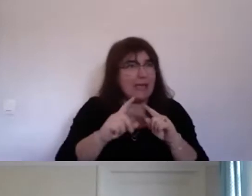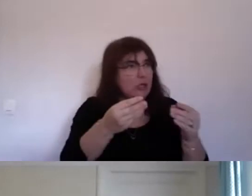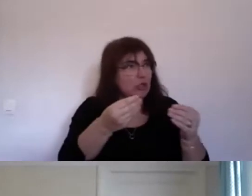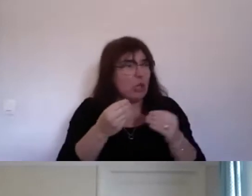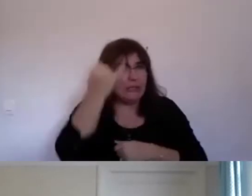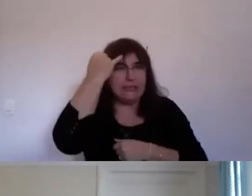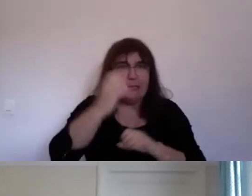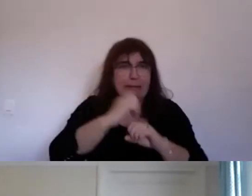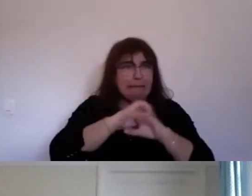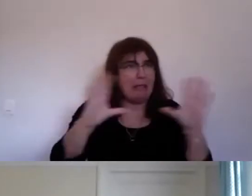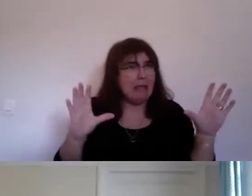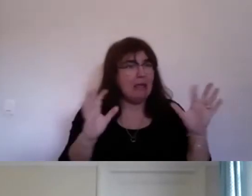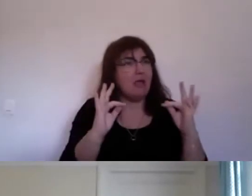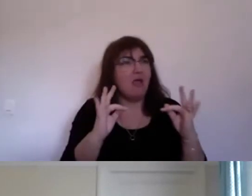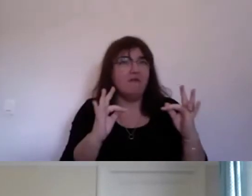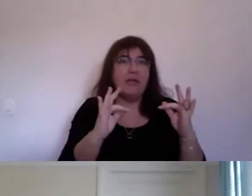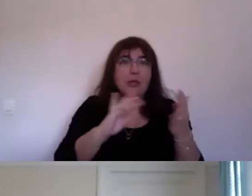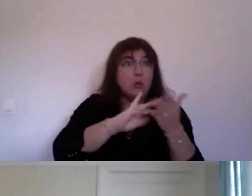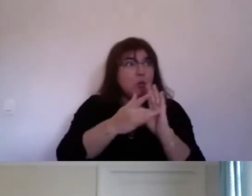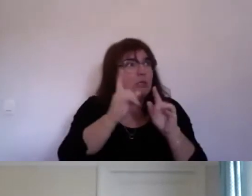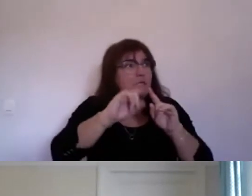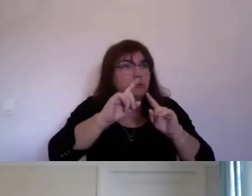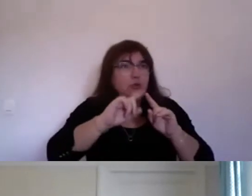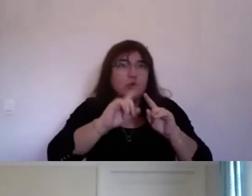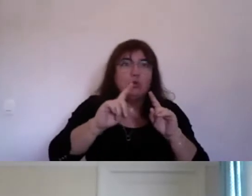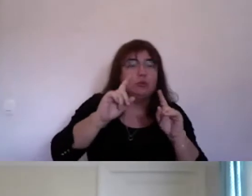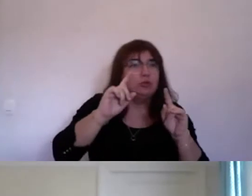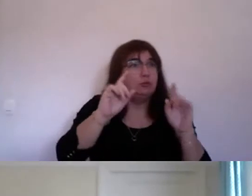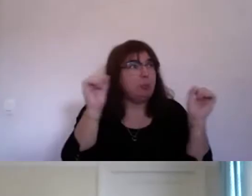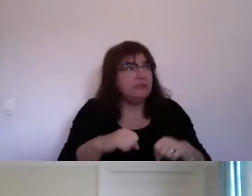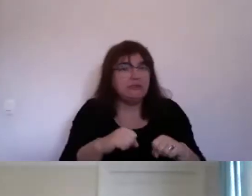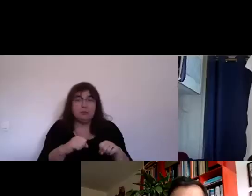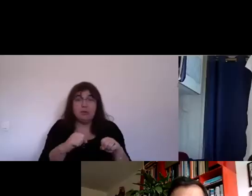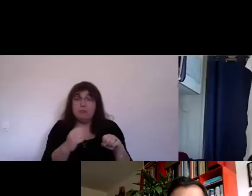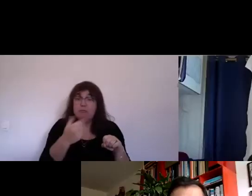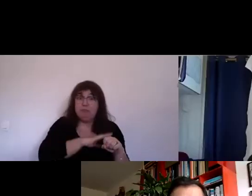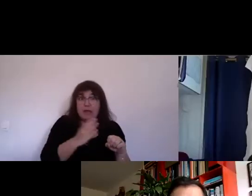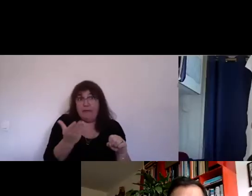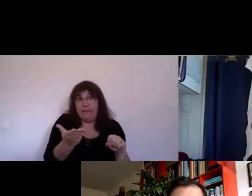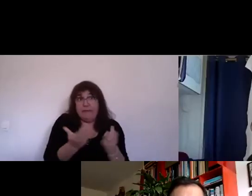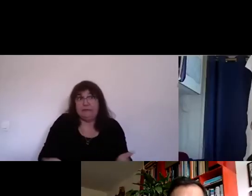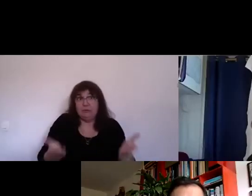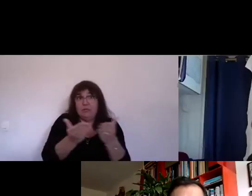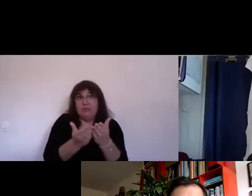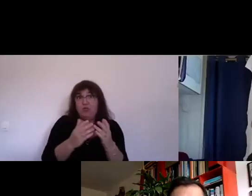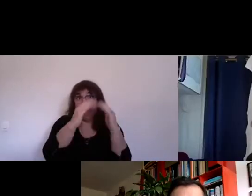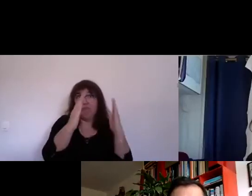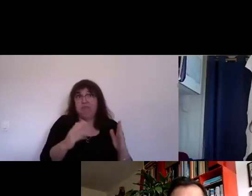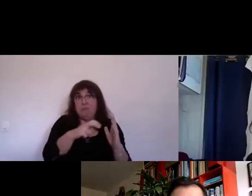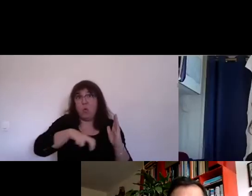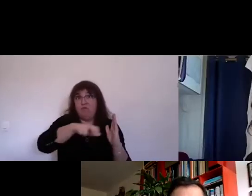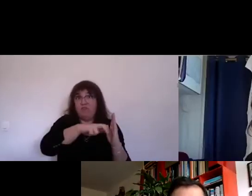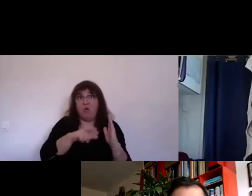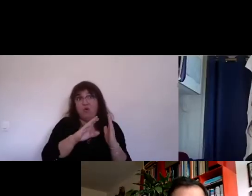effectivement, de toutes les opportunités qui ont pu voir le jour à la faveur finalement de ces confinements et de cette distanciation sociale qu'on n'aurait même pas